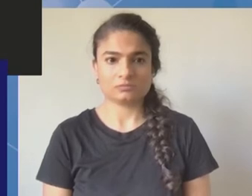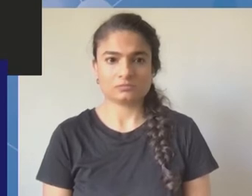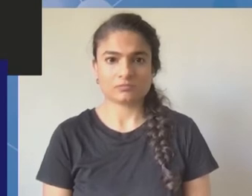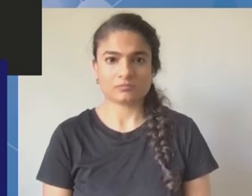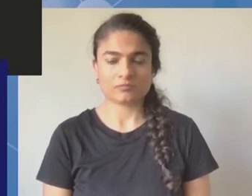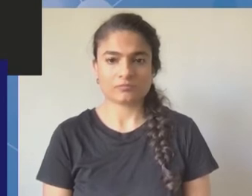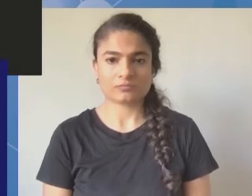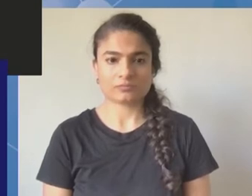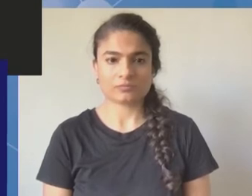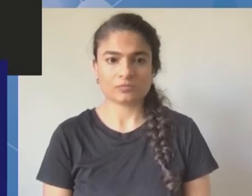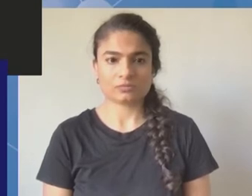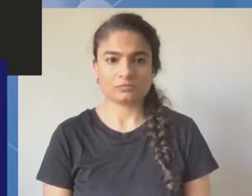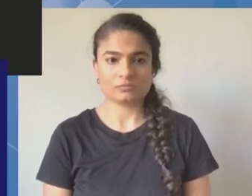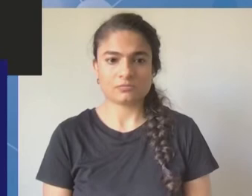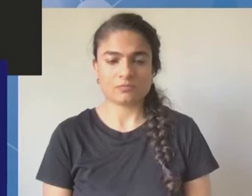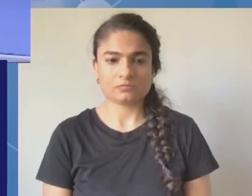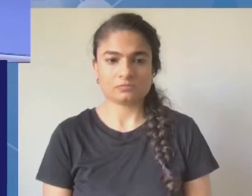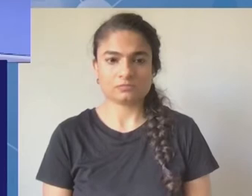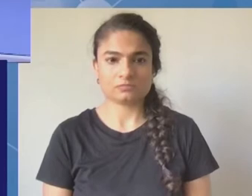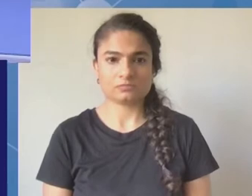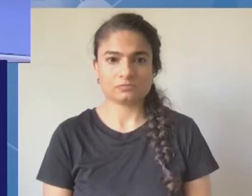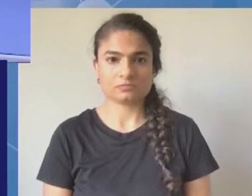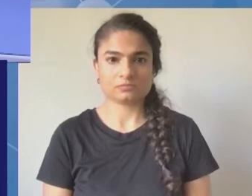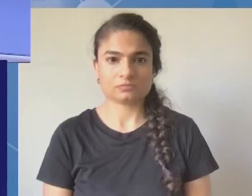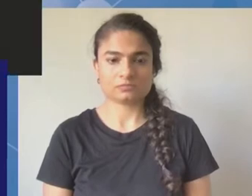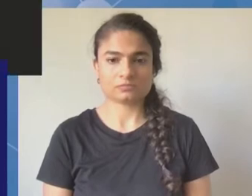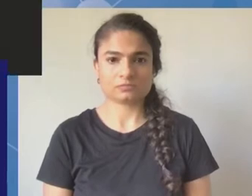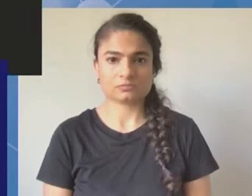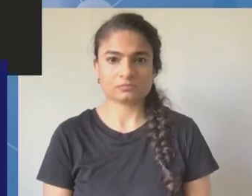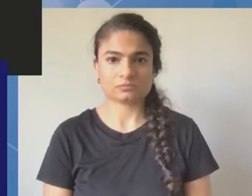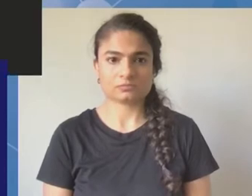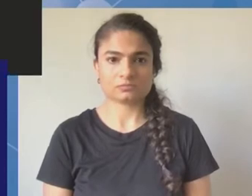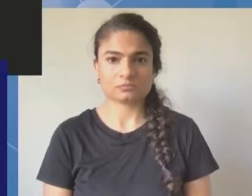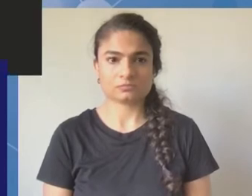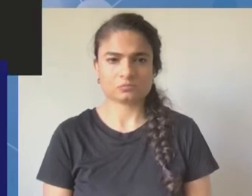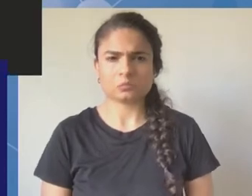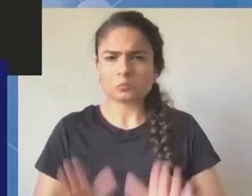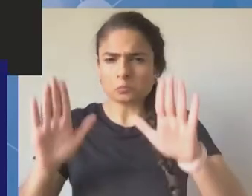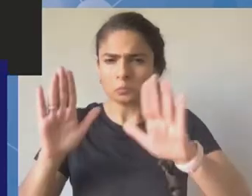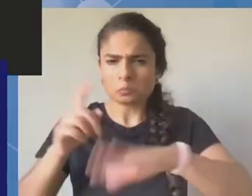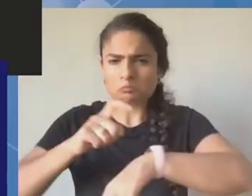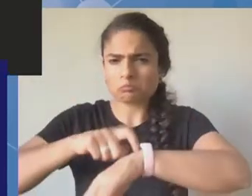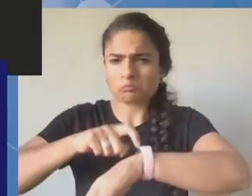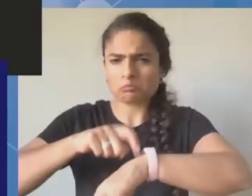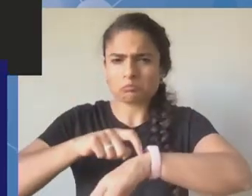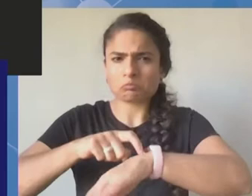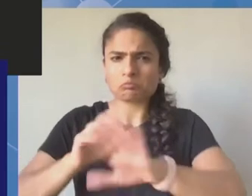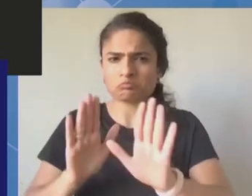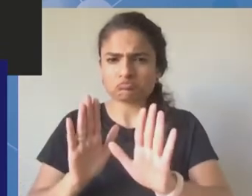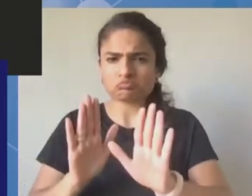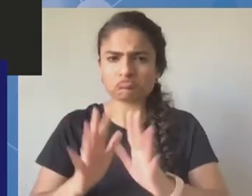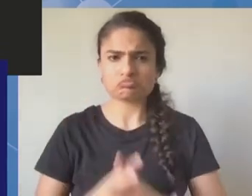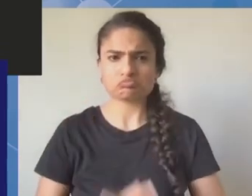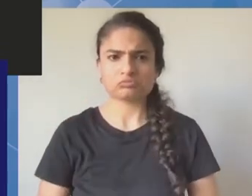我们再稍等几分钟。 Hello, my name is Naode Ayi from Ghana Communication Technology. 大家